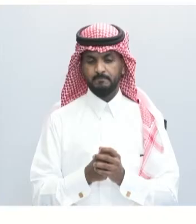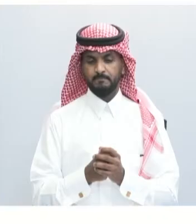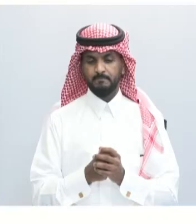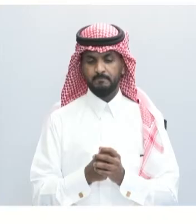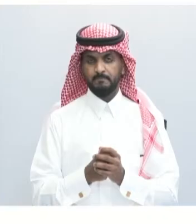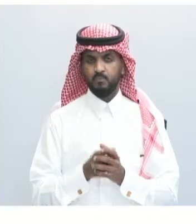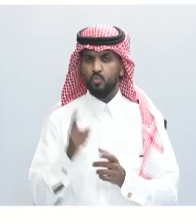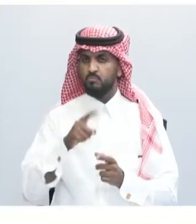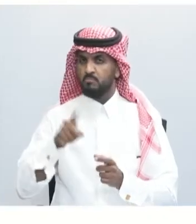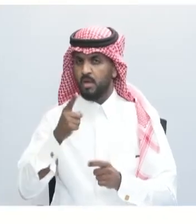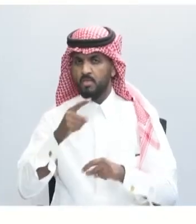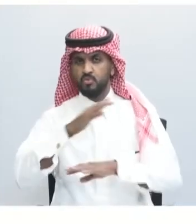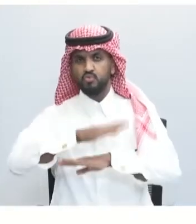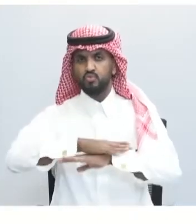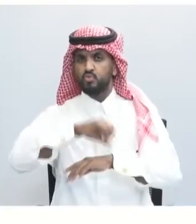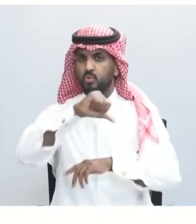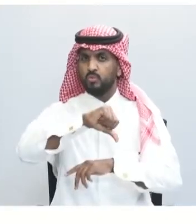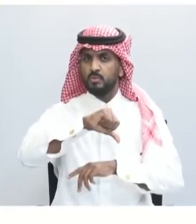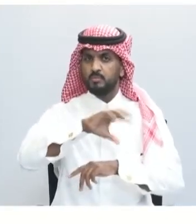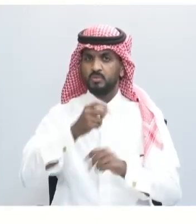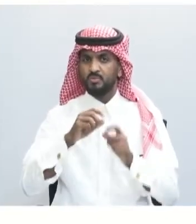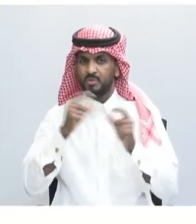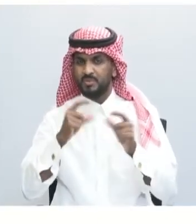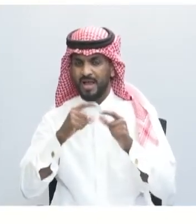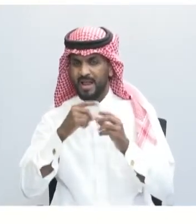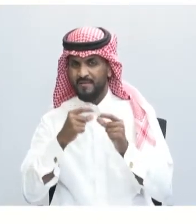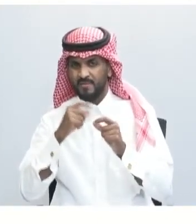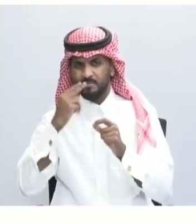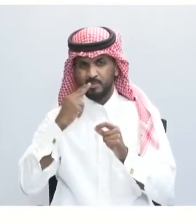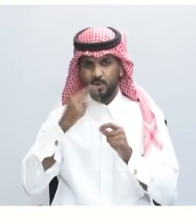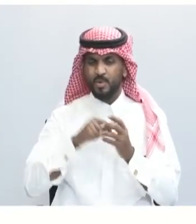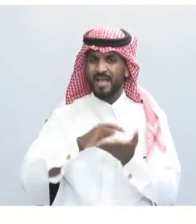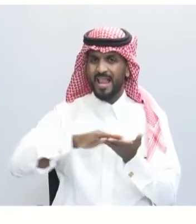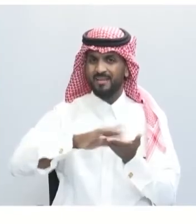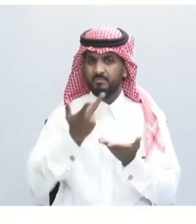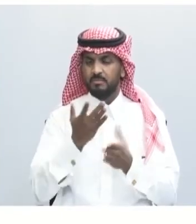ما هذا السلوك لماذا تلقي بغلاف البسكويت على الارض